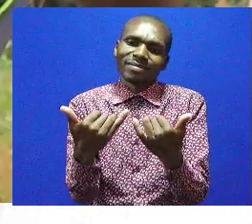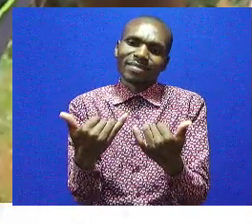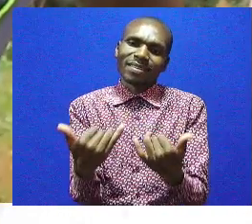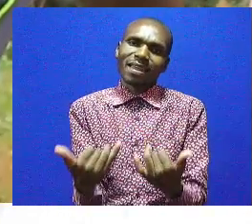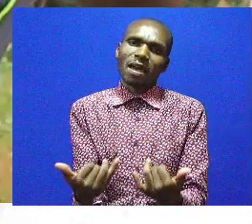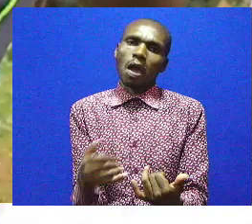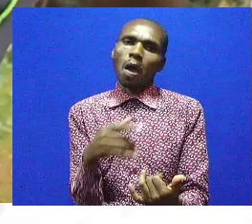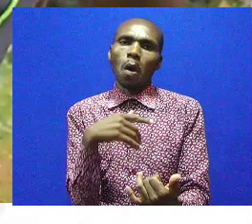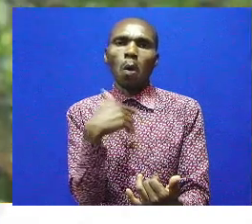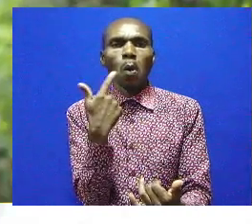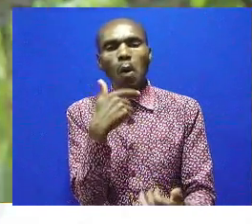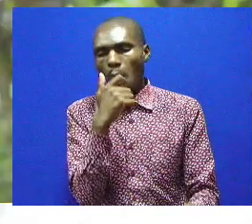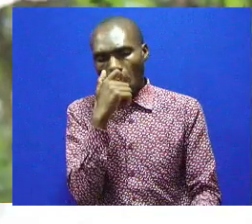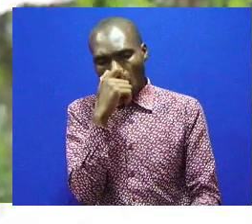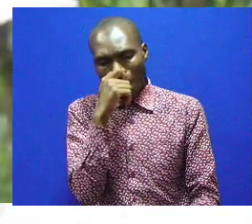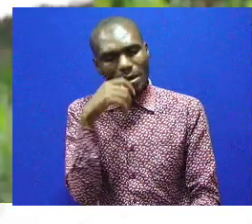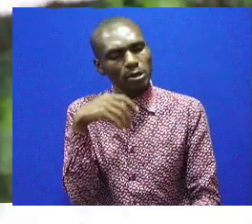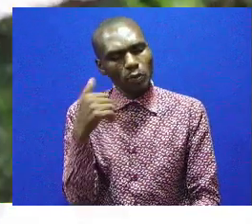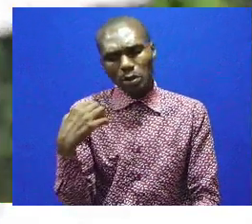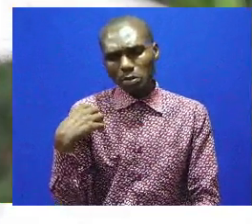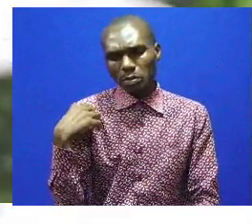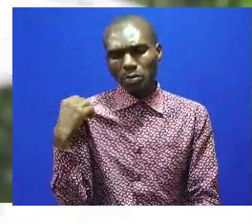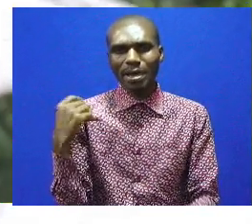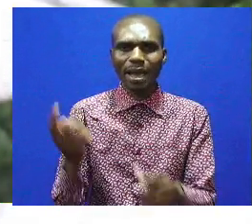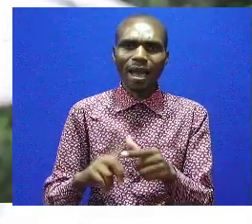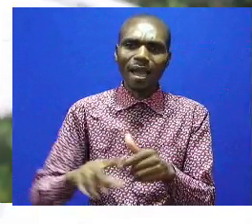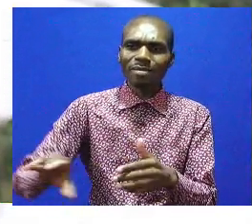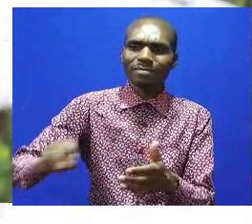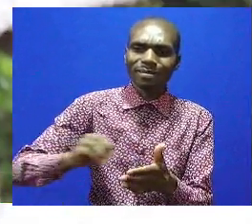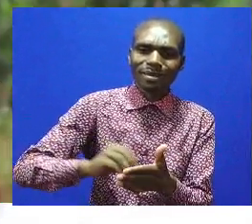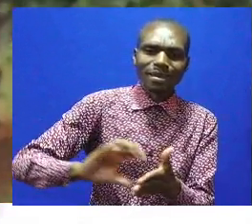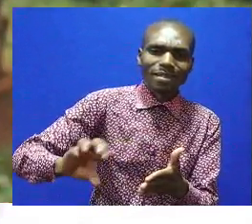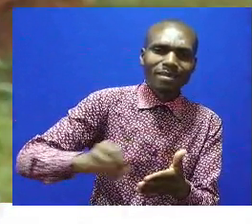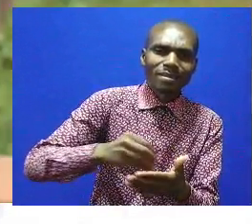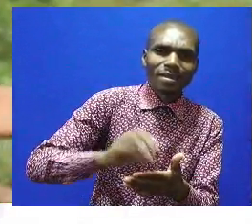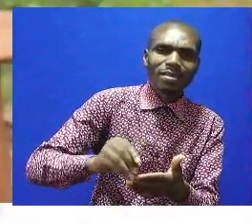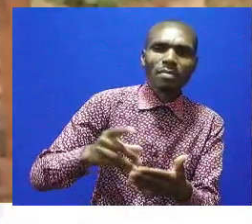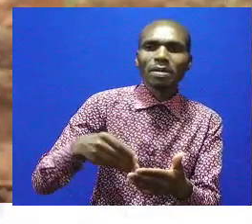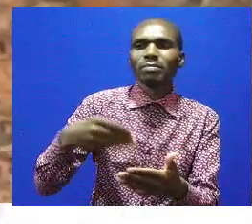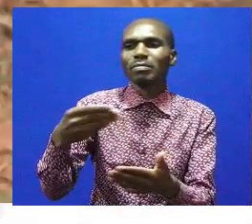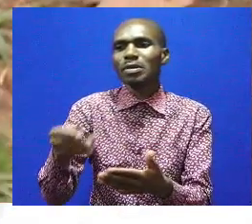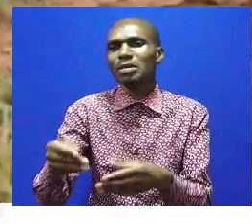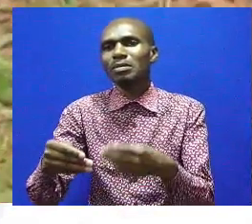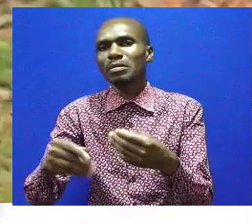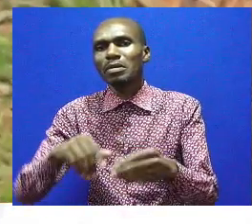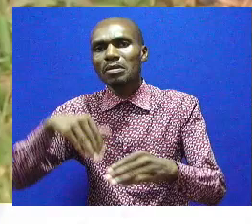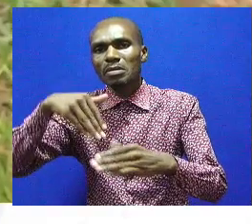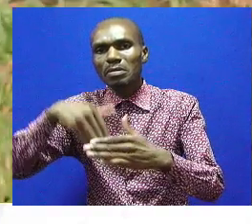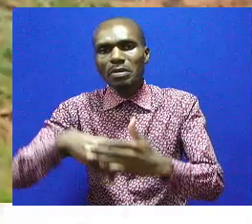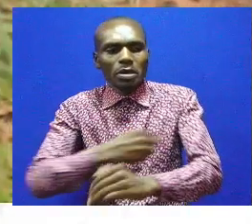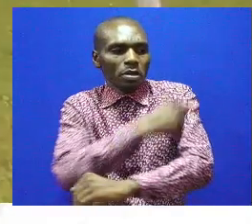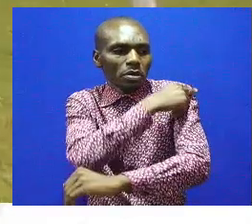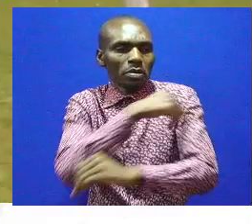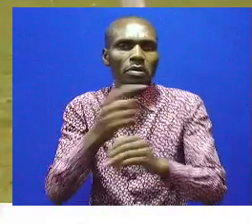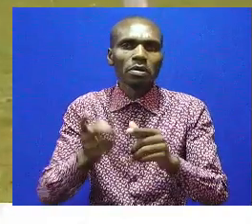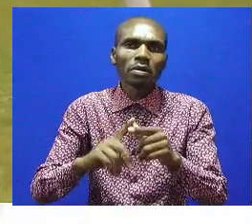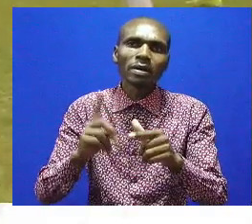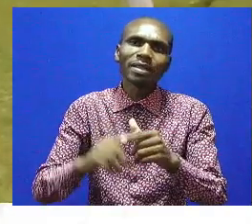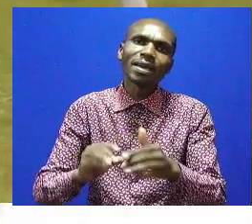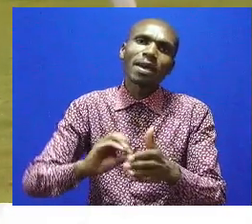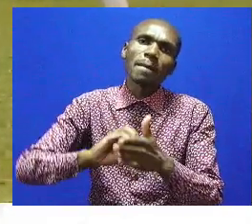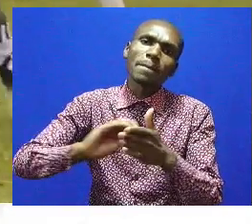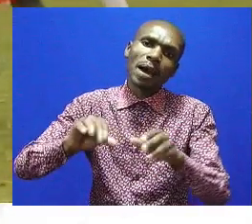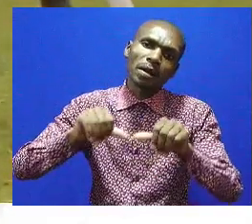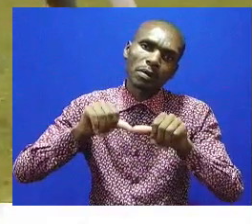gani okuja gwe soki na komokonya ko isane kieni bo no bolingo ri abanya gitari bogane iri erio Adalbert airanere